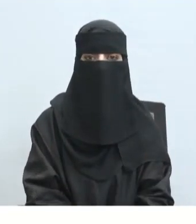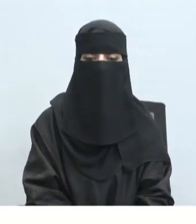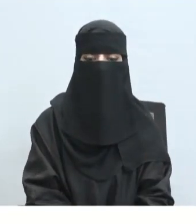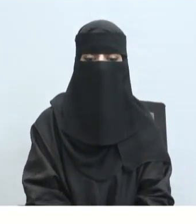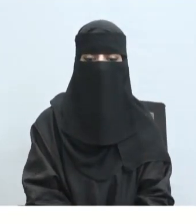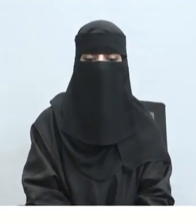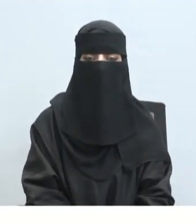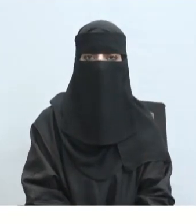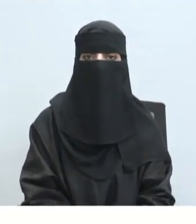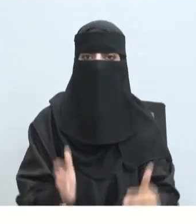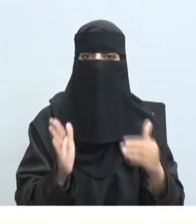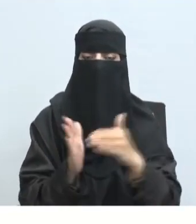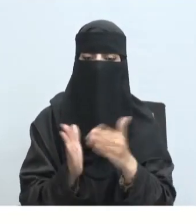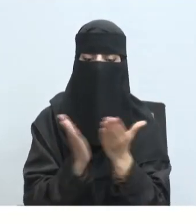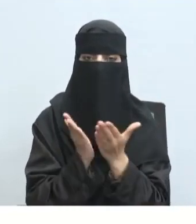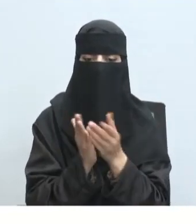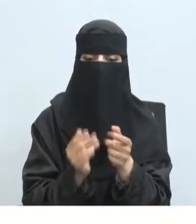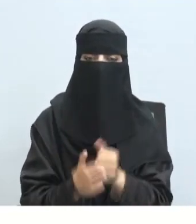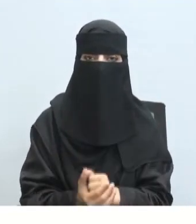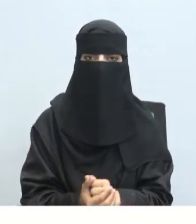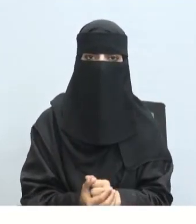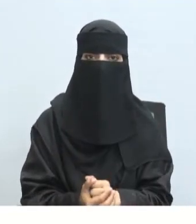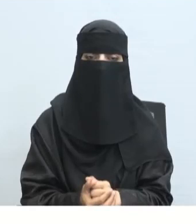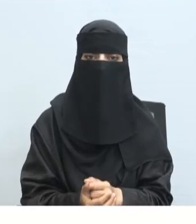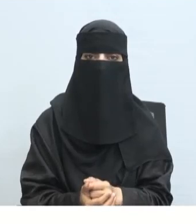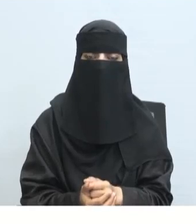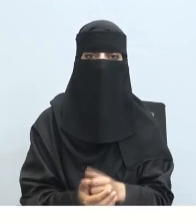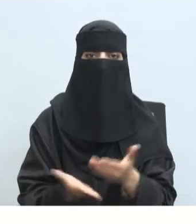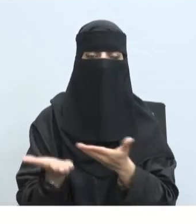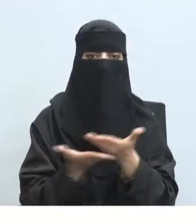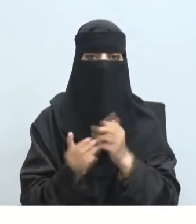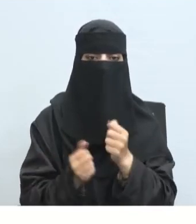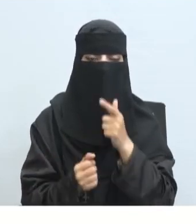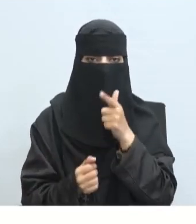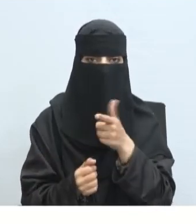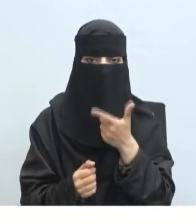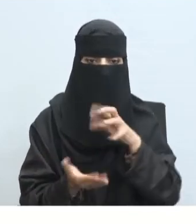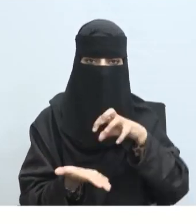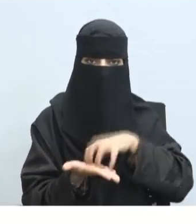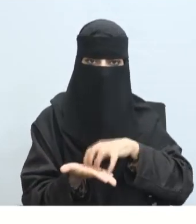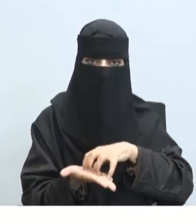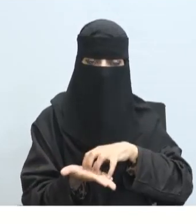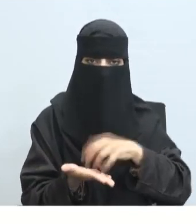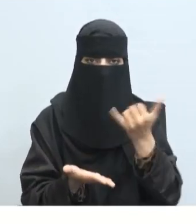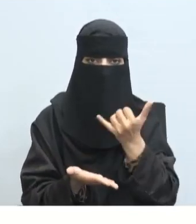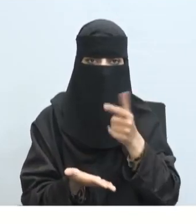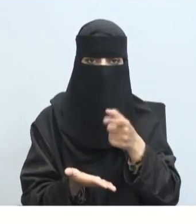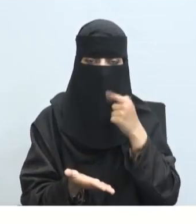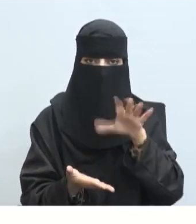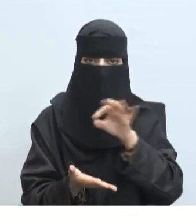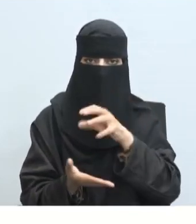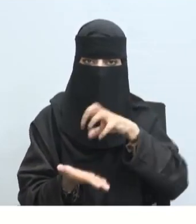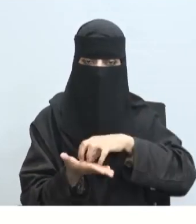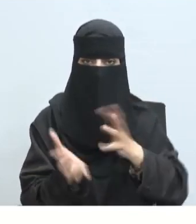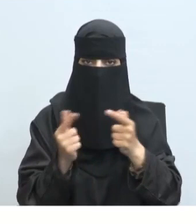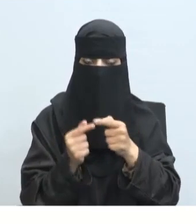التكاليف اخر درس في هذه الفصل او في هذه الوحده تكلمنا او تحدثنا عن ايجاد مكان ملائم ذكرنا مهم جدا ان اختار